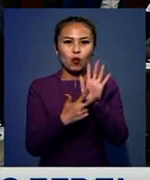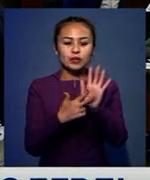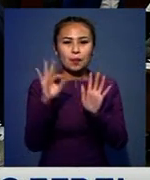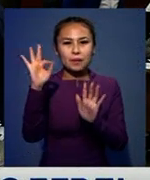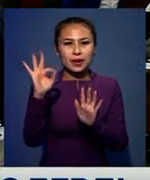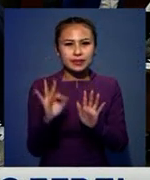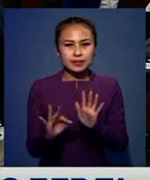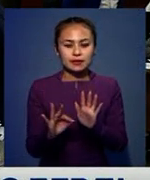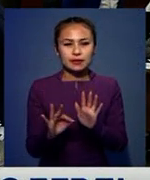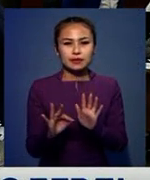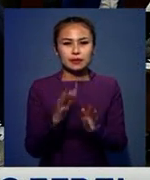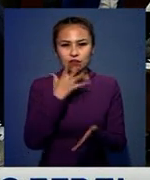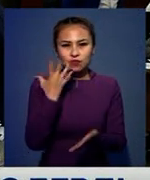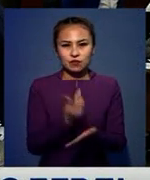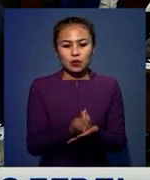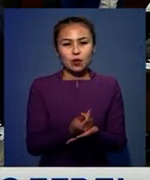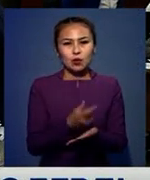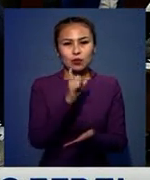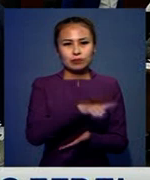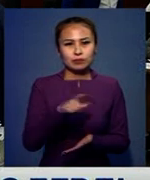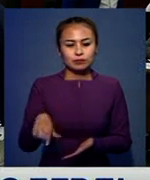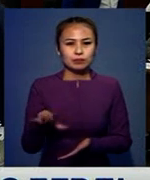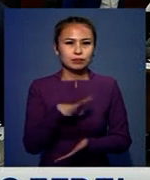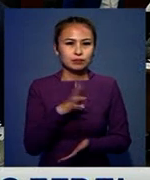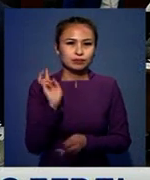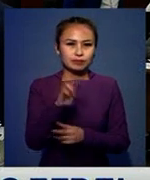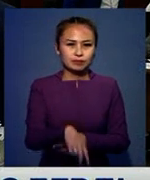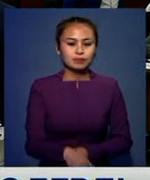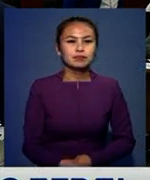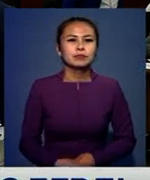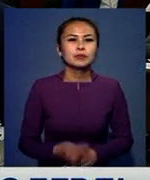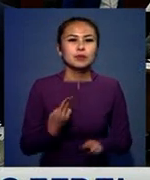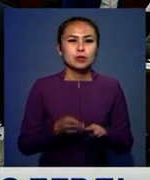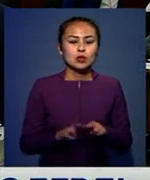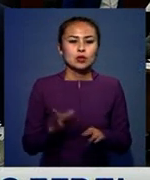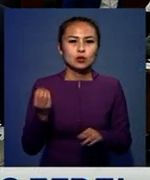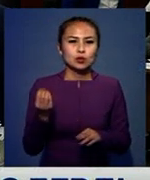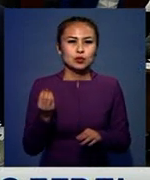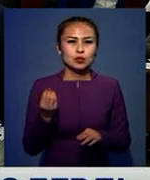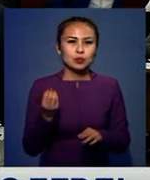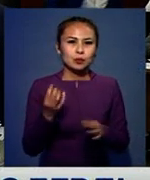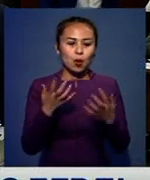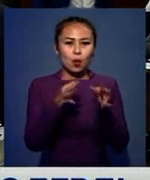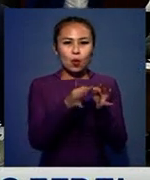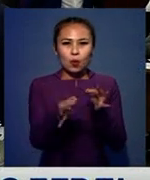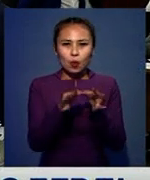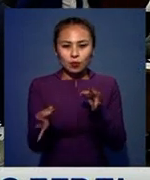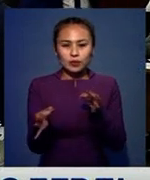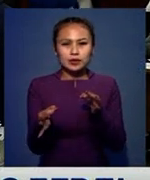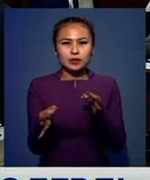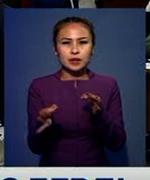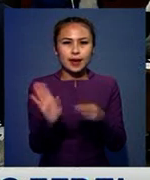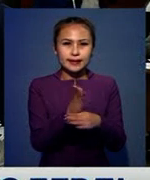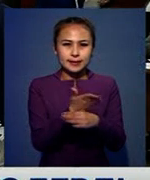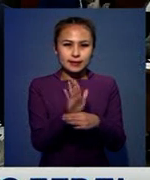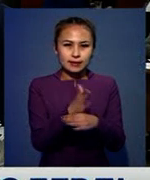71,8% өзінің азаматтық құқығын пайдаланған. Сондай-ақ бірнеше облыстардан